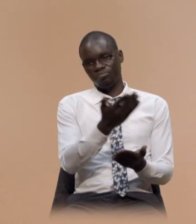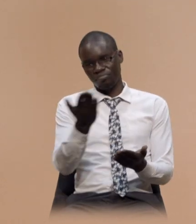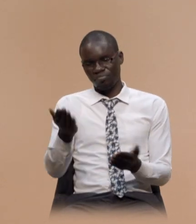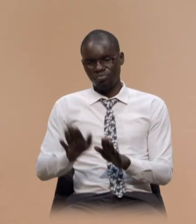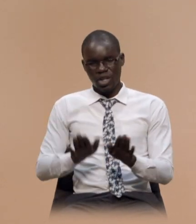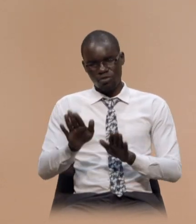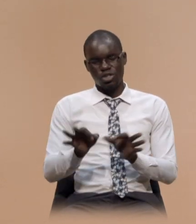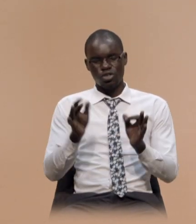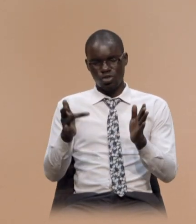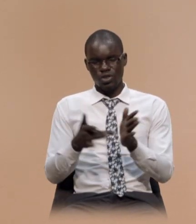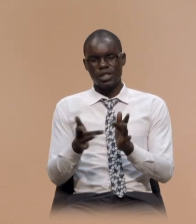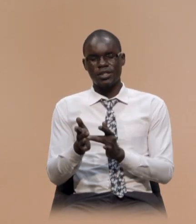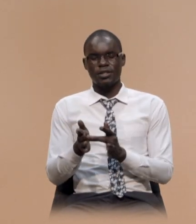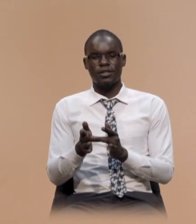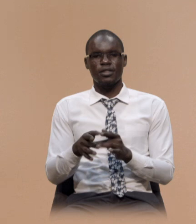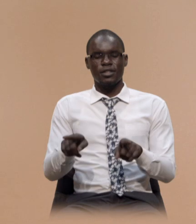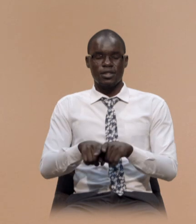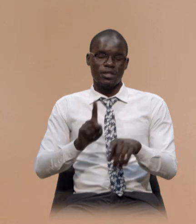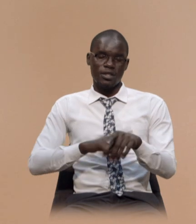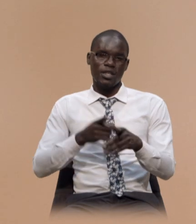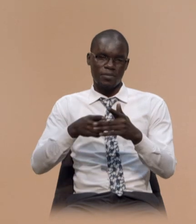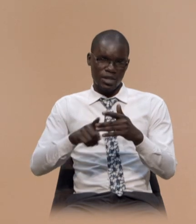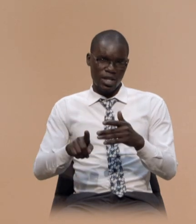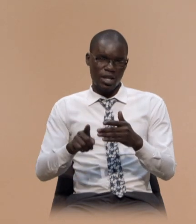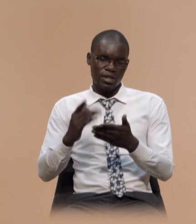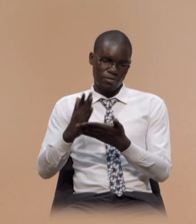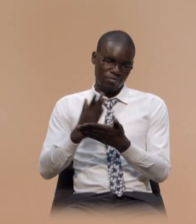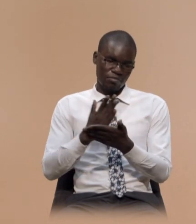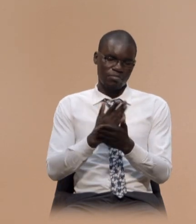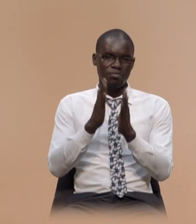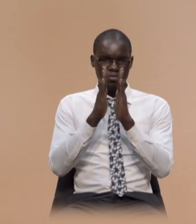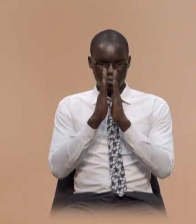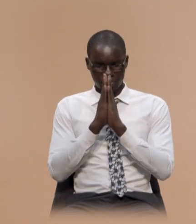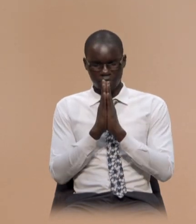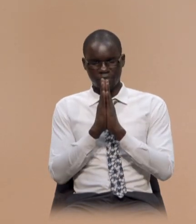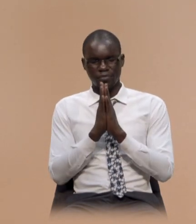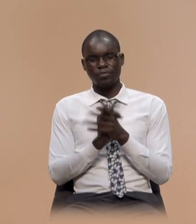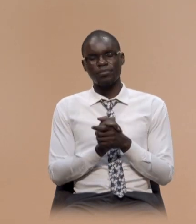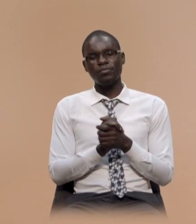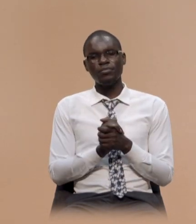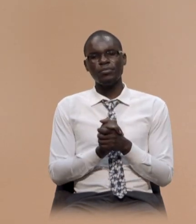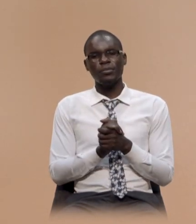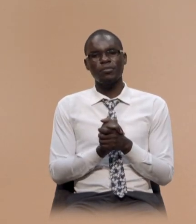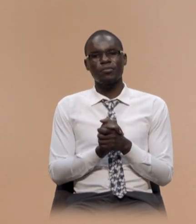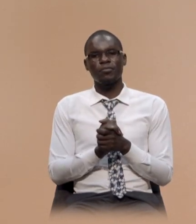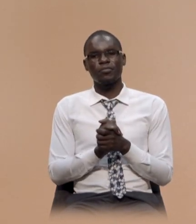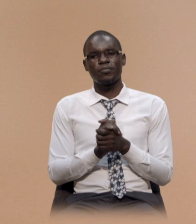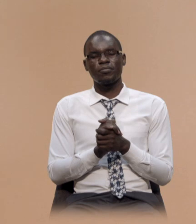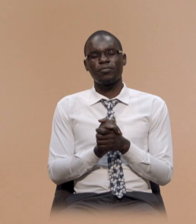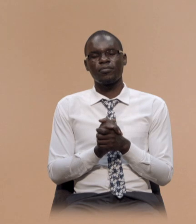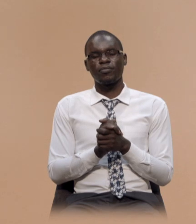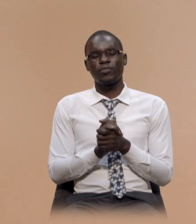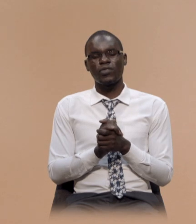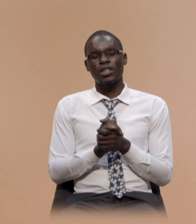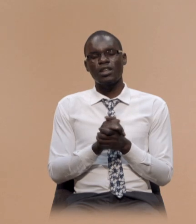tuweze kubarikiwa pamoja. Tunapoanza vipindi hivi, naomba ya kwamba tuweze kuomba. Na tuombe.